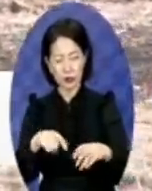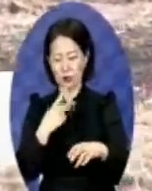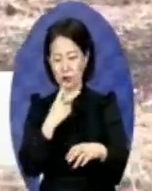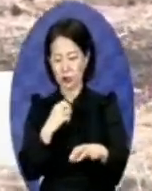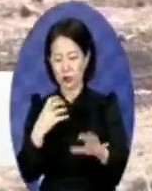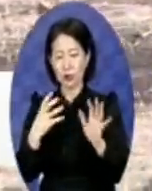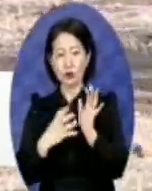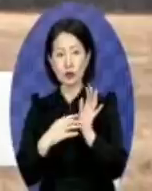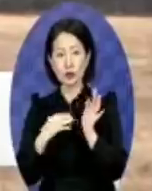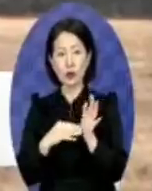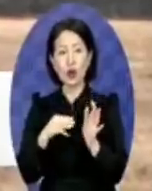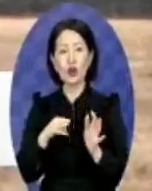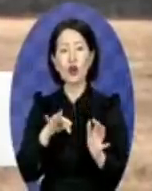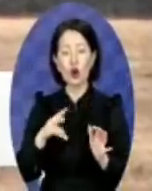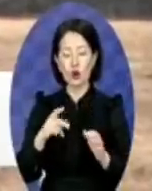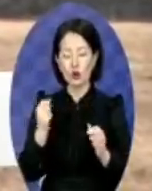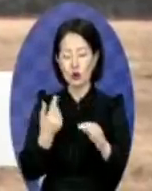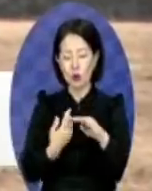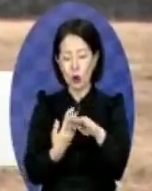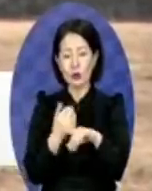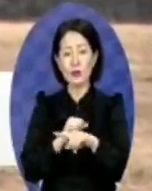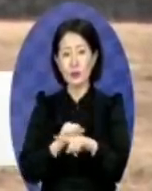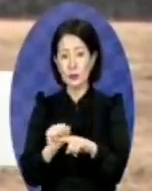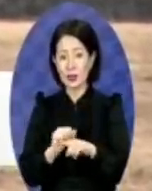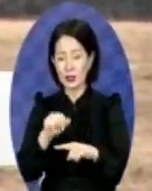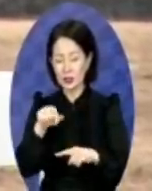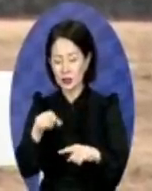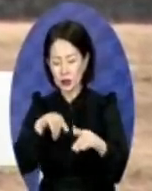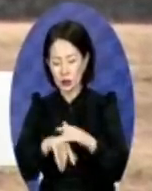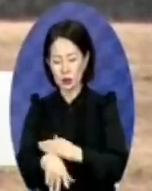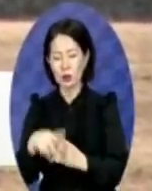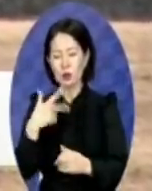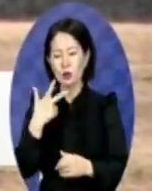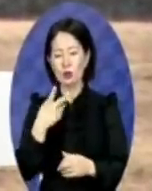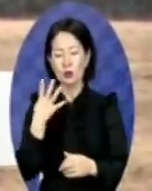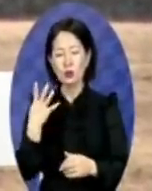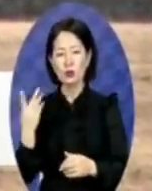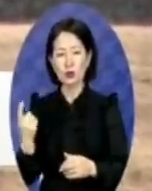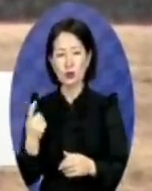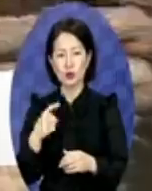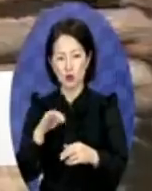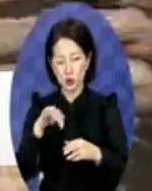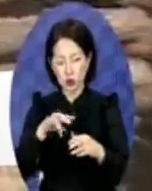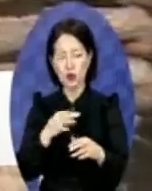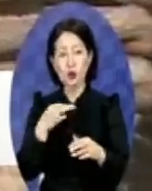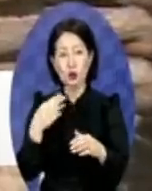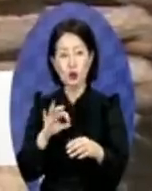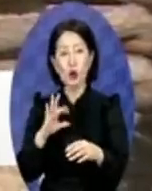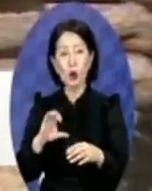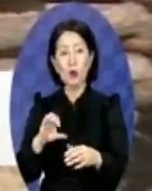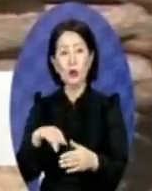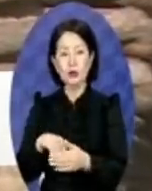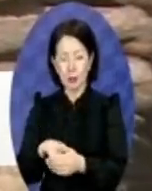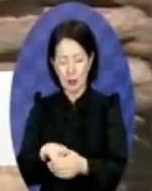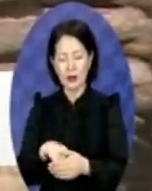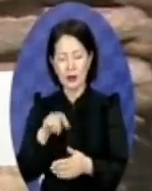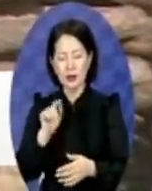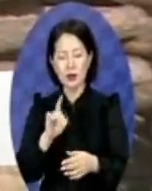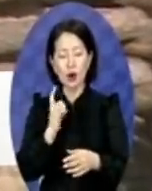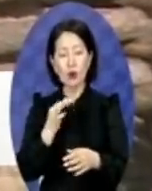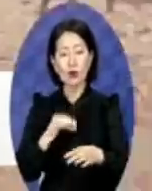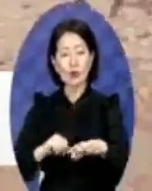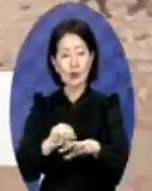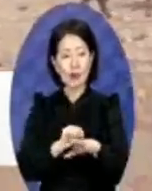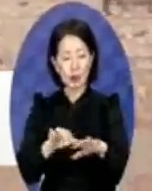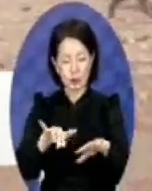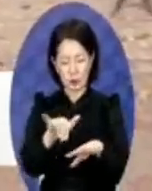бэлтгэсэн. Аюулгүй нөөцөнд нь 341 тонн өвс бий. Энэ нөөц рүү ороагүй байгаа юм байна. Одоогийн байдлаар Хөвсгөл аймгийн ихэнх сумаар цас